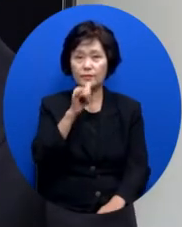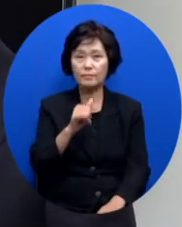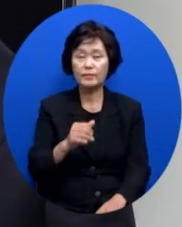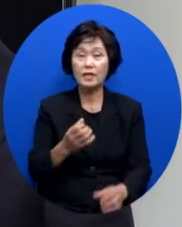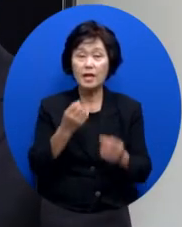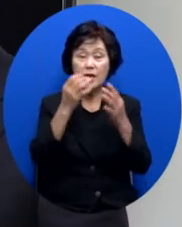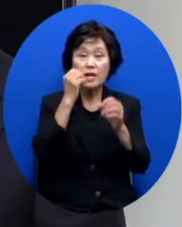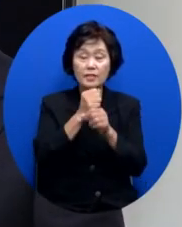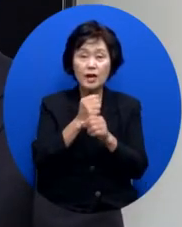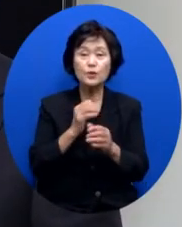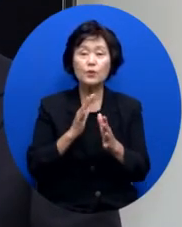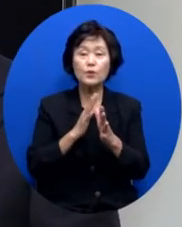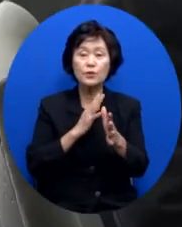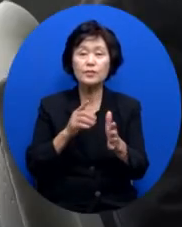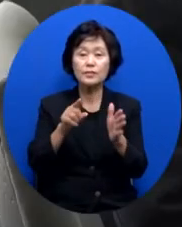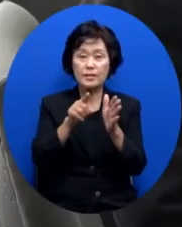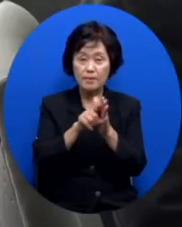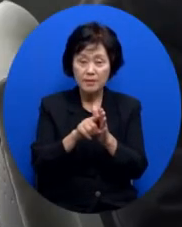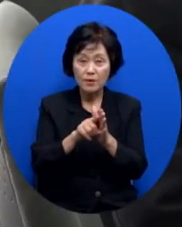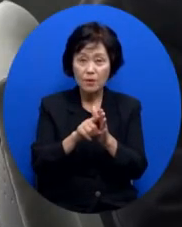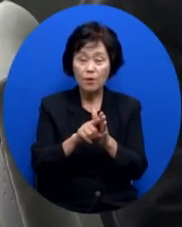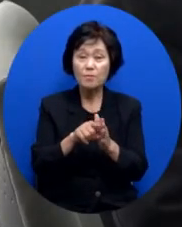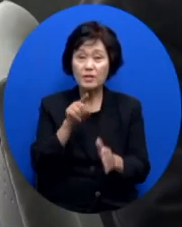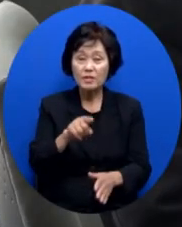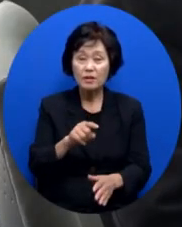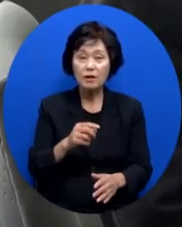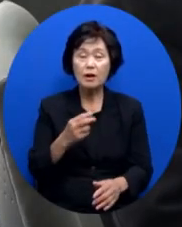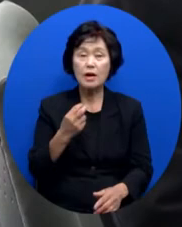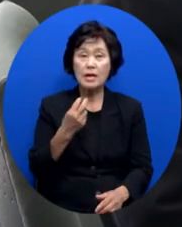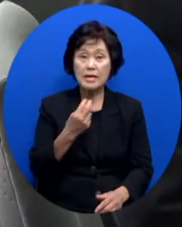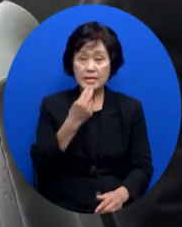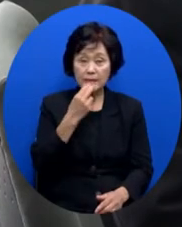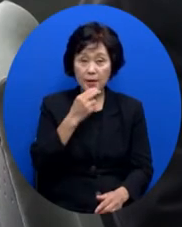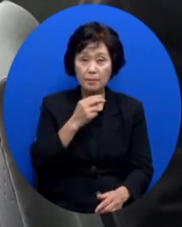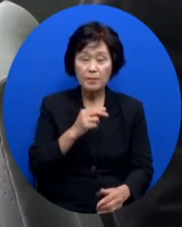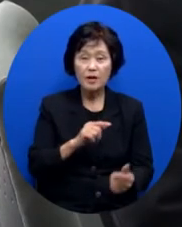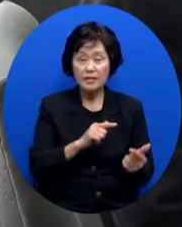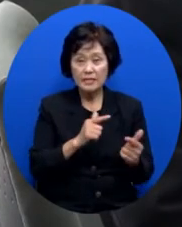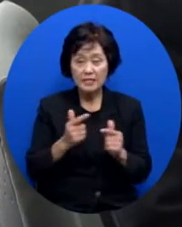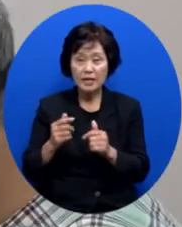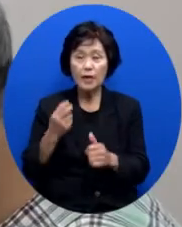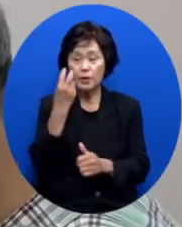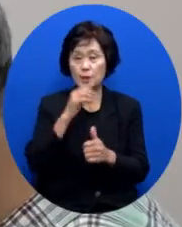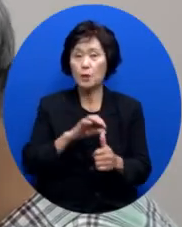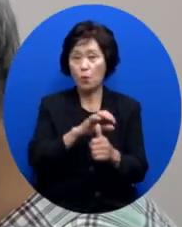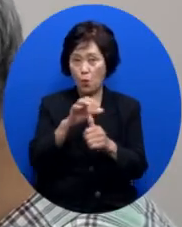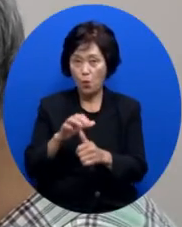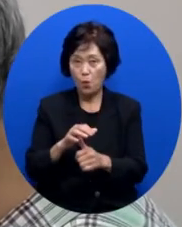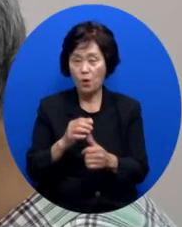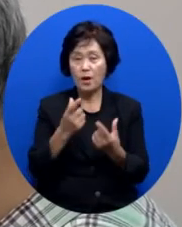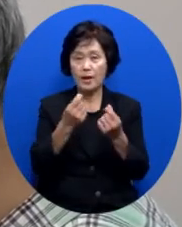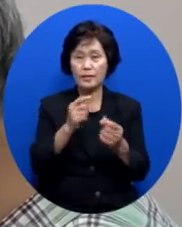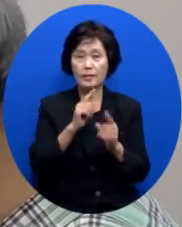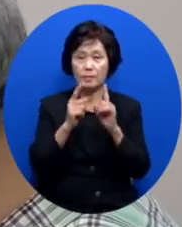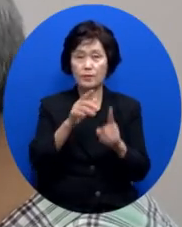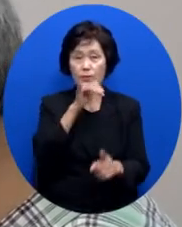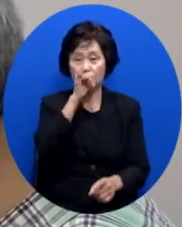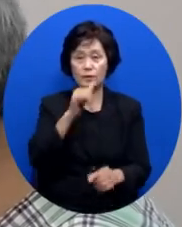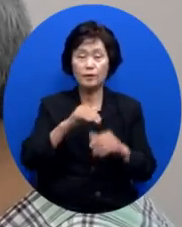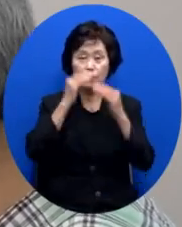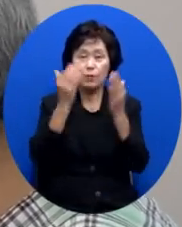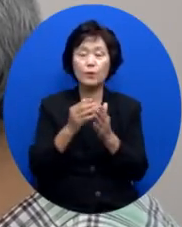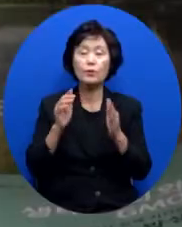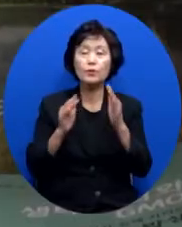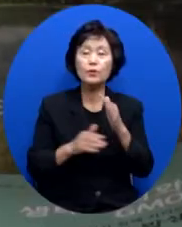대한 믿음으로 향한 단 관점에서 입니다 이에 따라 기독교의 환경 운동은 성경을 사랑하는 모든 교회 모든 성도가